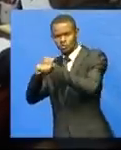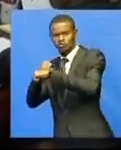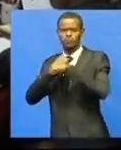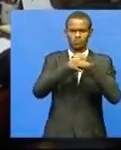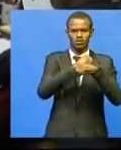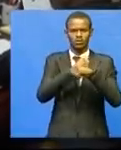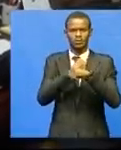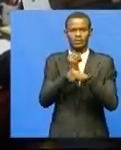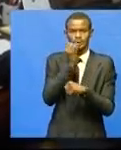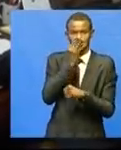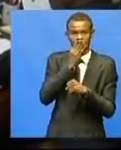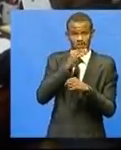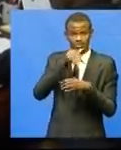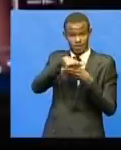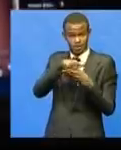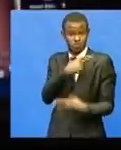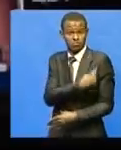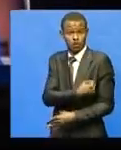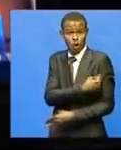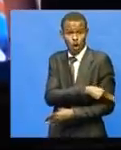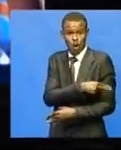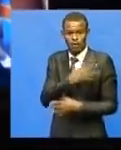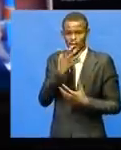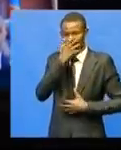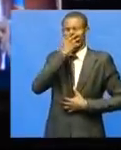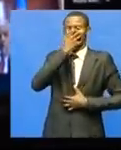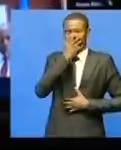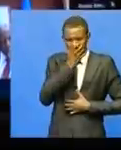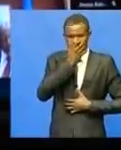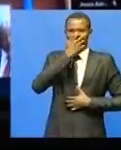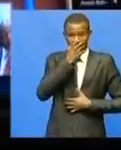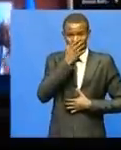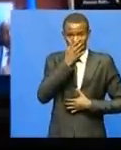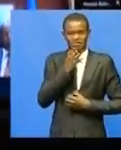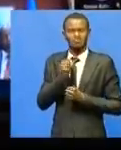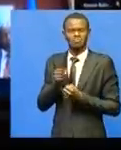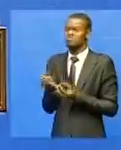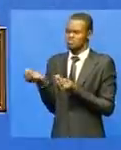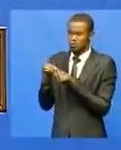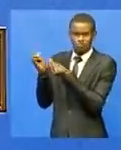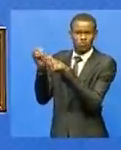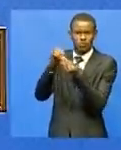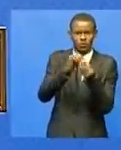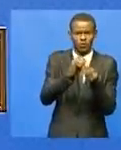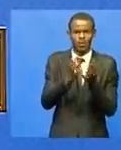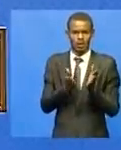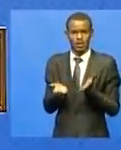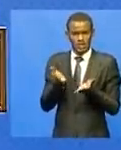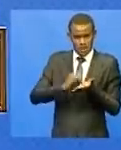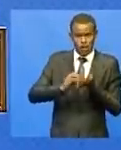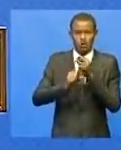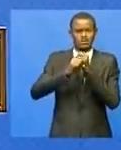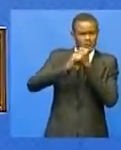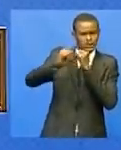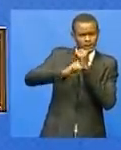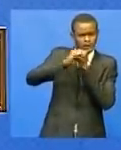en oxygène. Il va intensifier la campagne de sensibilisation pour une prise de conscience réelle sur l'existence de